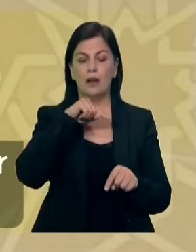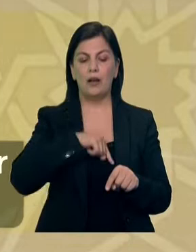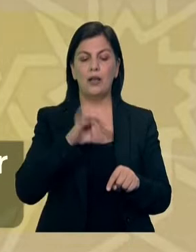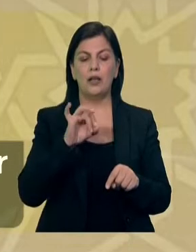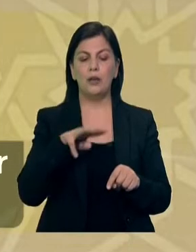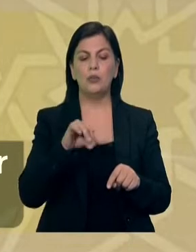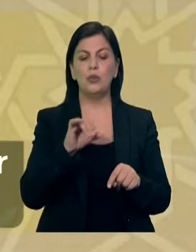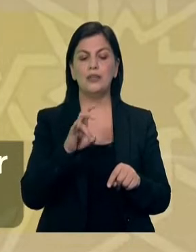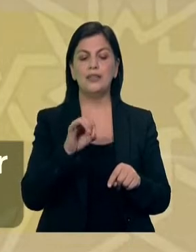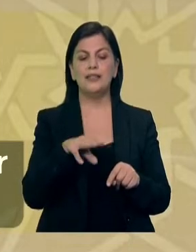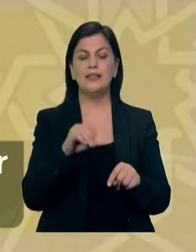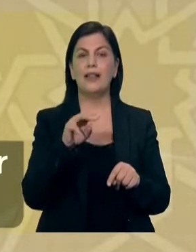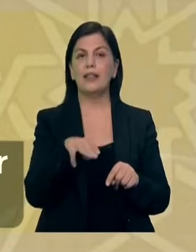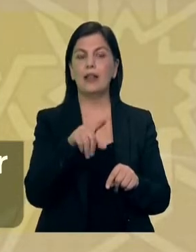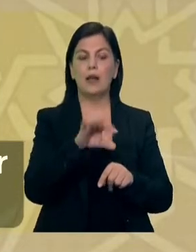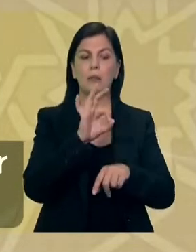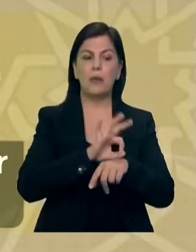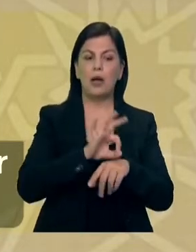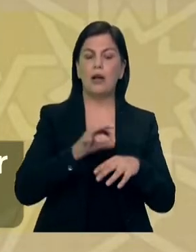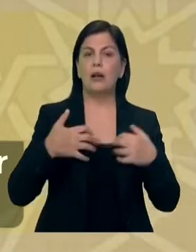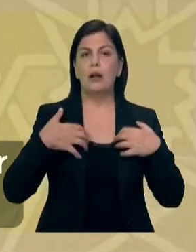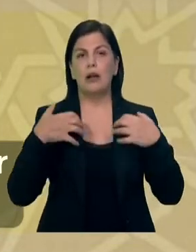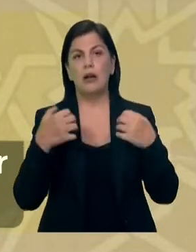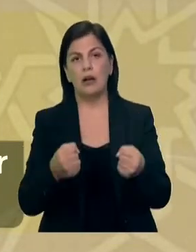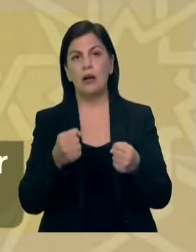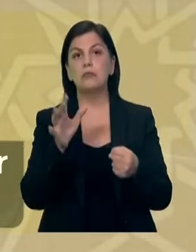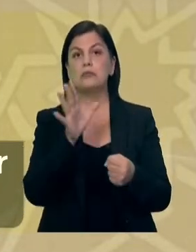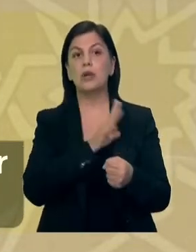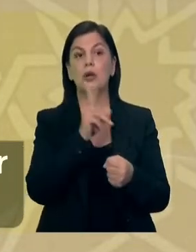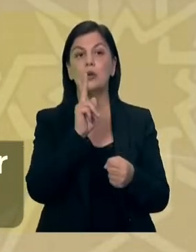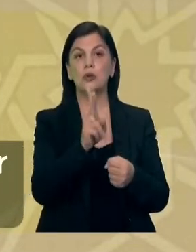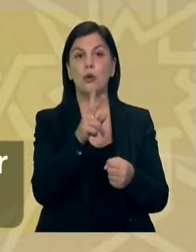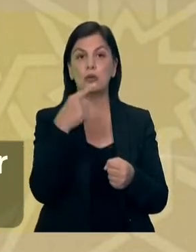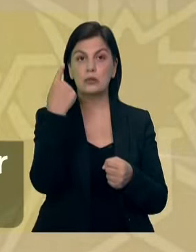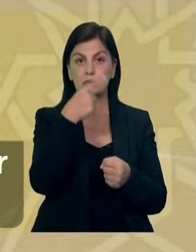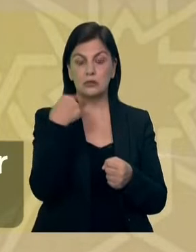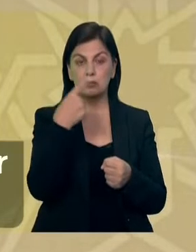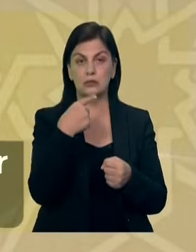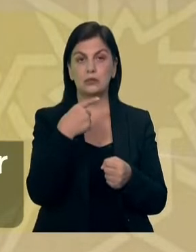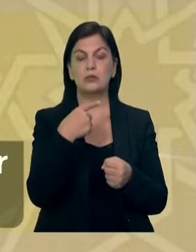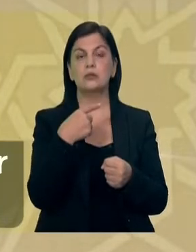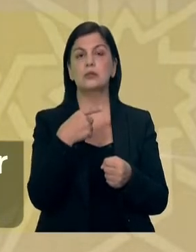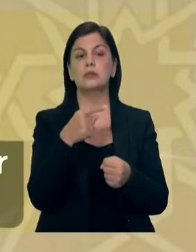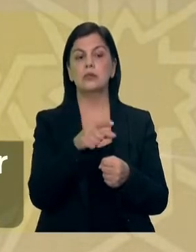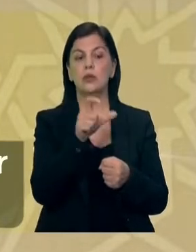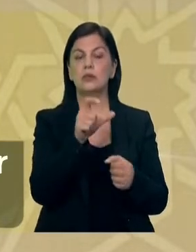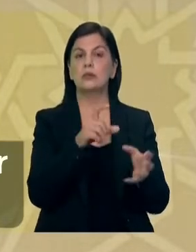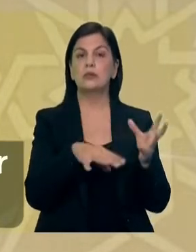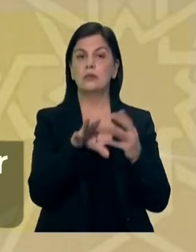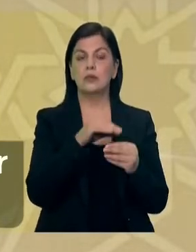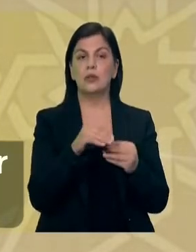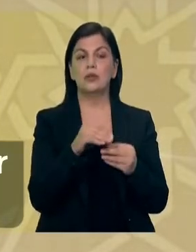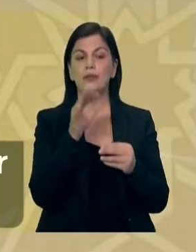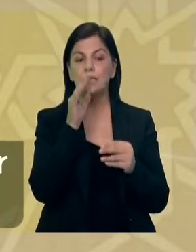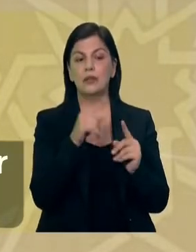Bu da xəstələnib sağalmış insanlara tətbiq olunur, çünki bildiyiniz kimi onlara müəyyən